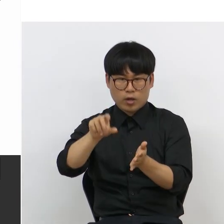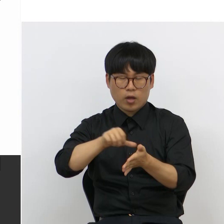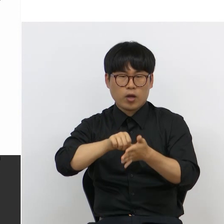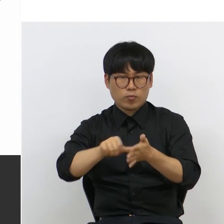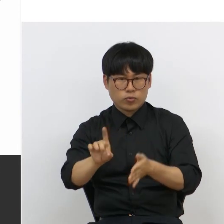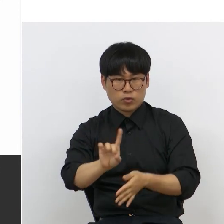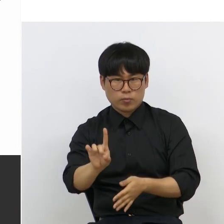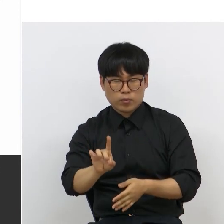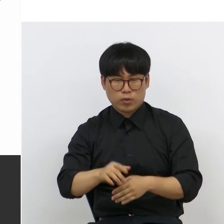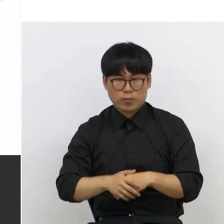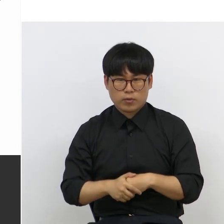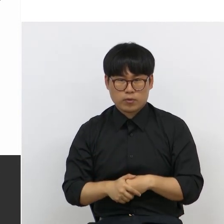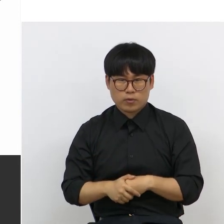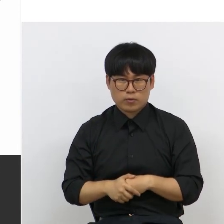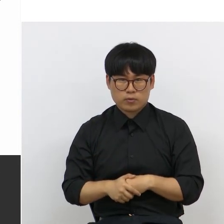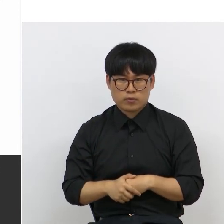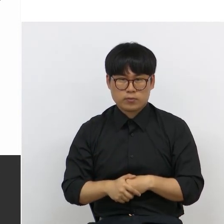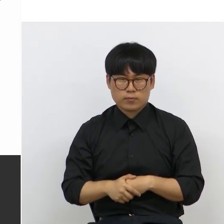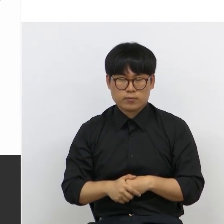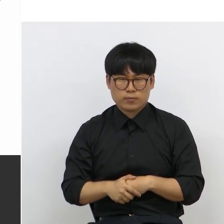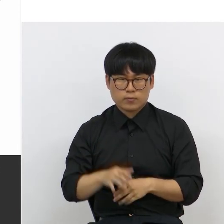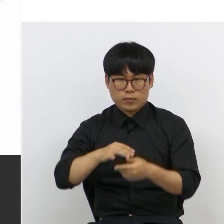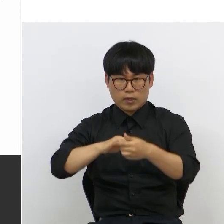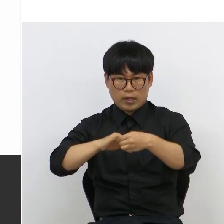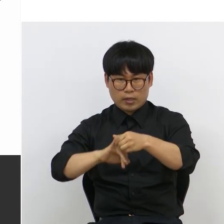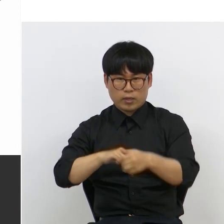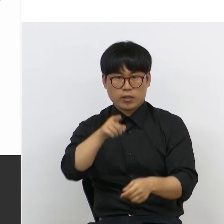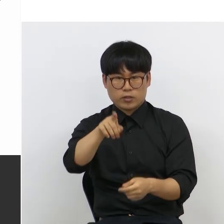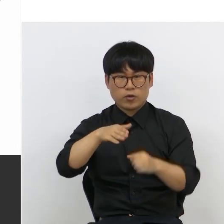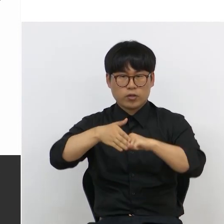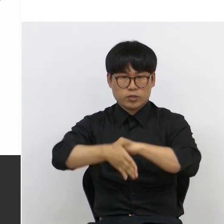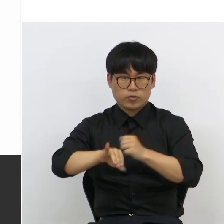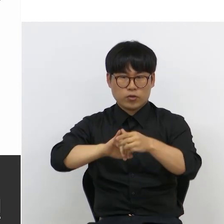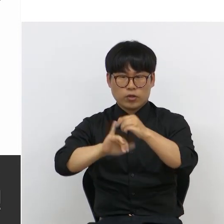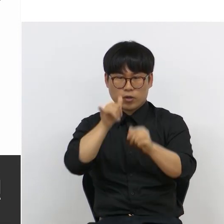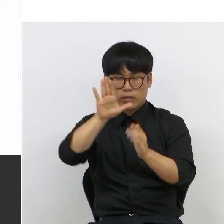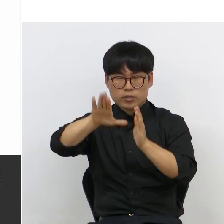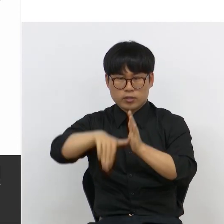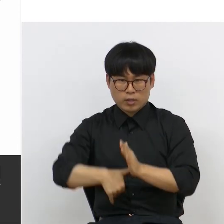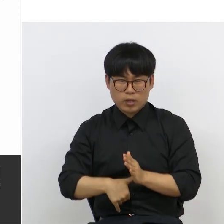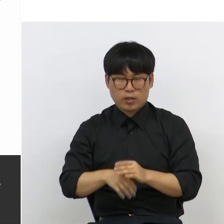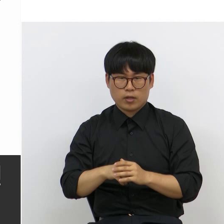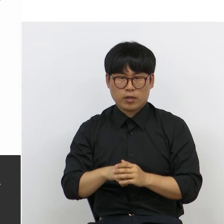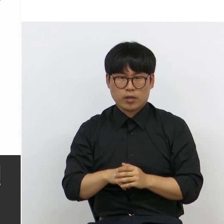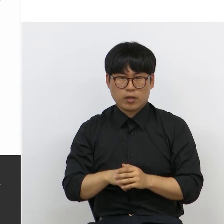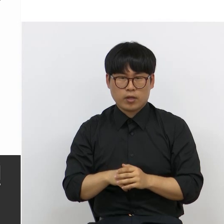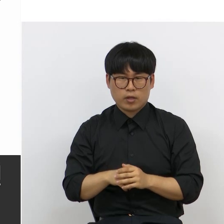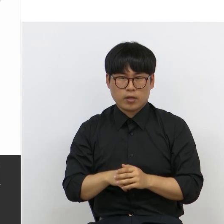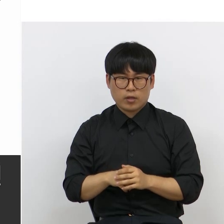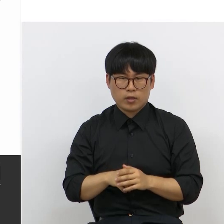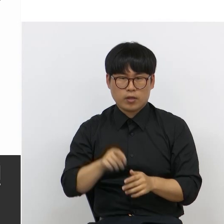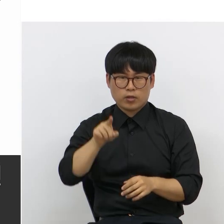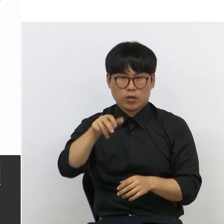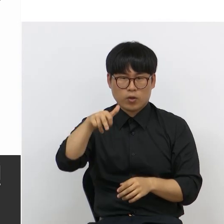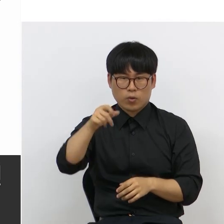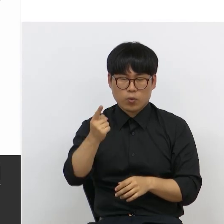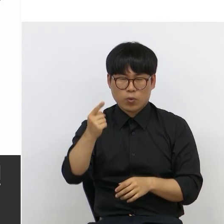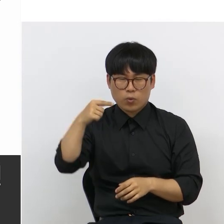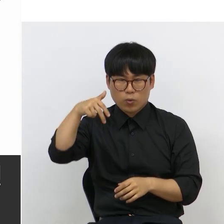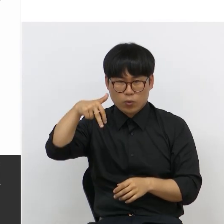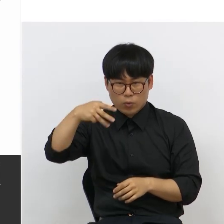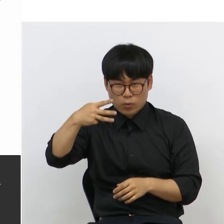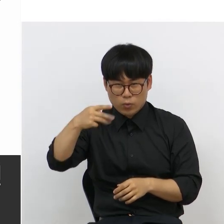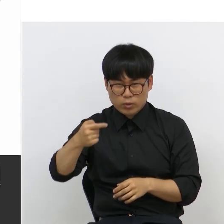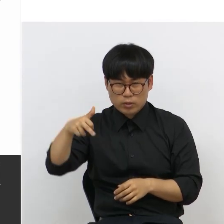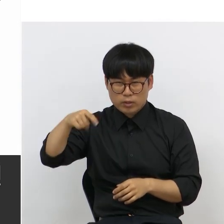이런 이런 기형이 있는 경우에 이제 수술 중에 안에서 뇌척수액이 많이 나오기 때문에 이런 코르크막의 모양을